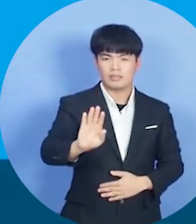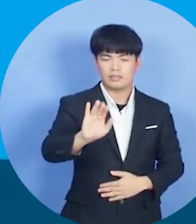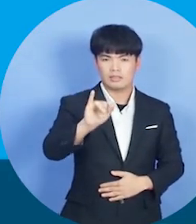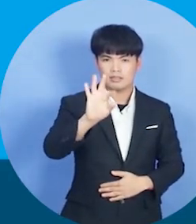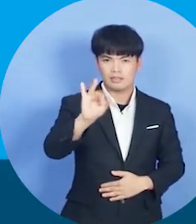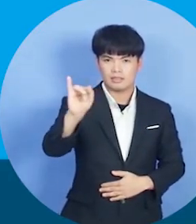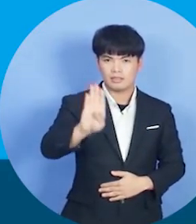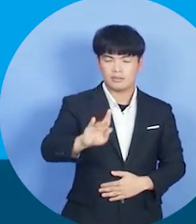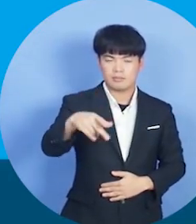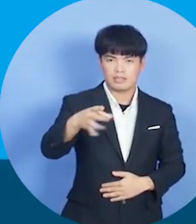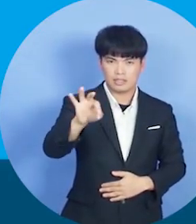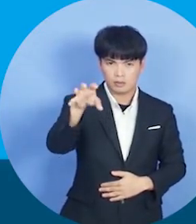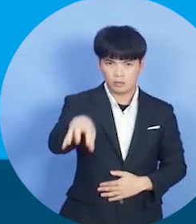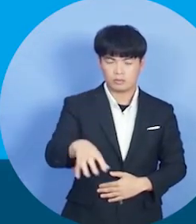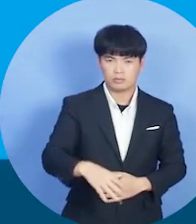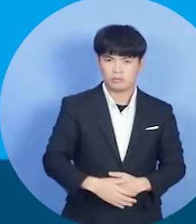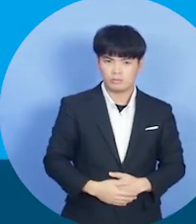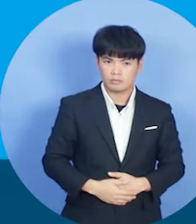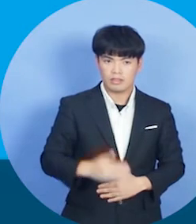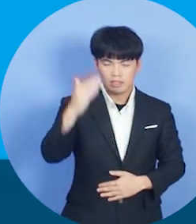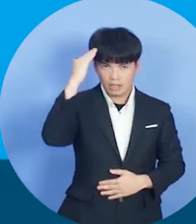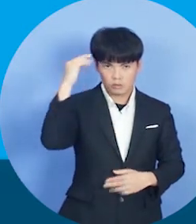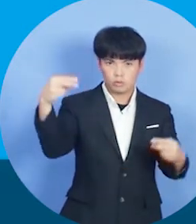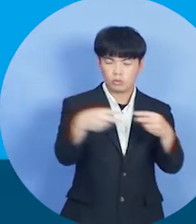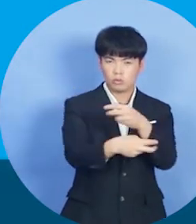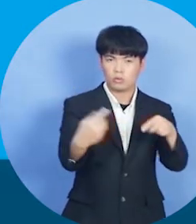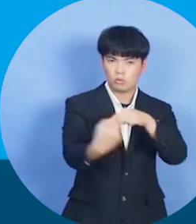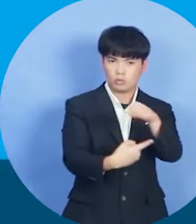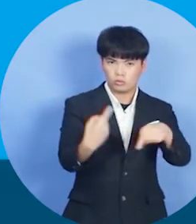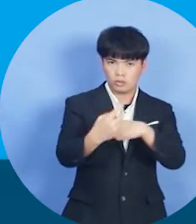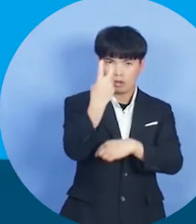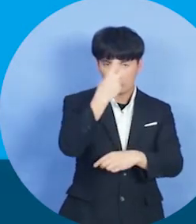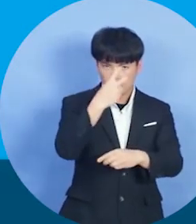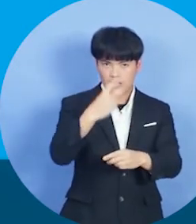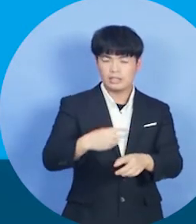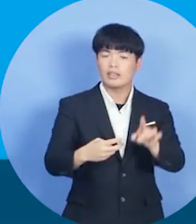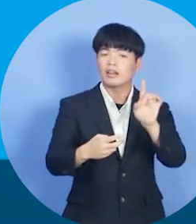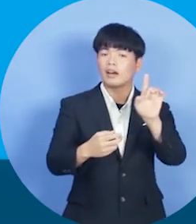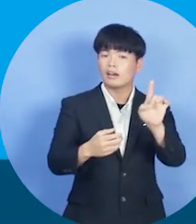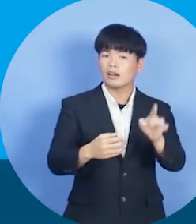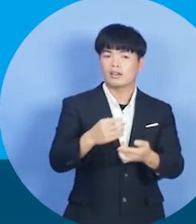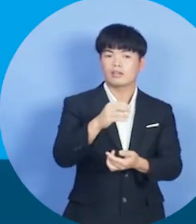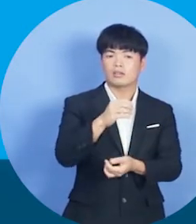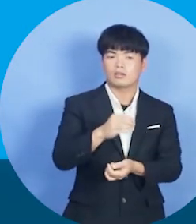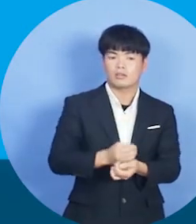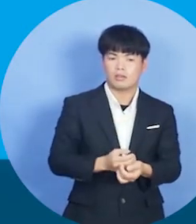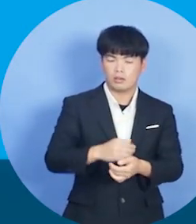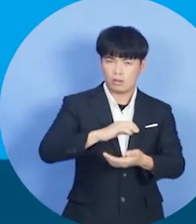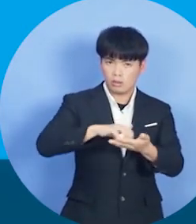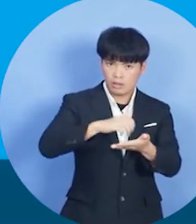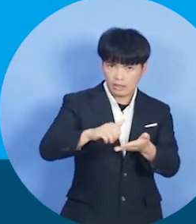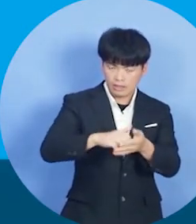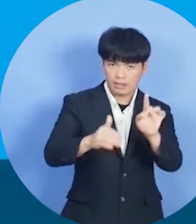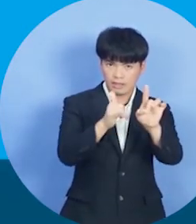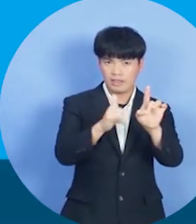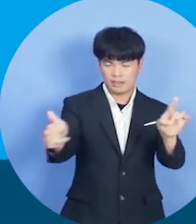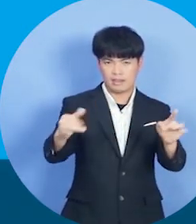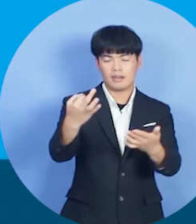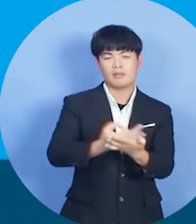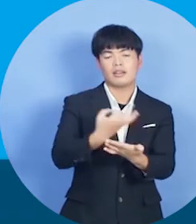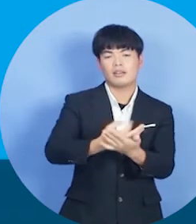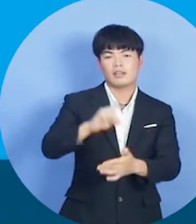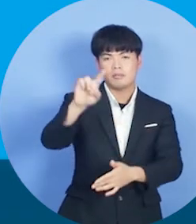서북구 입장면 입장로입니다. 한국도로 운영관리 주식회사에서 요금 정산원 1명을 모집합니다. 임금은